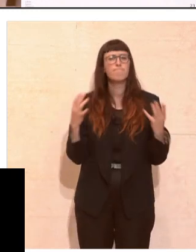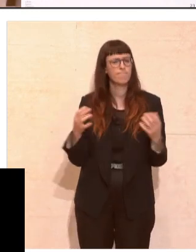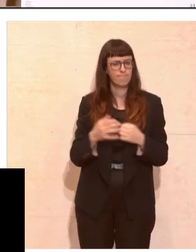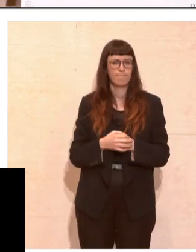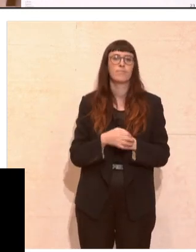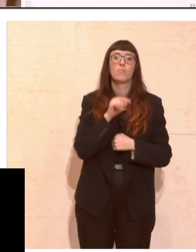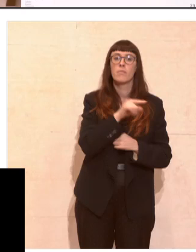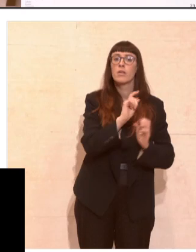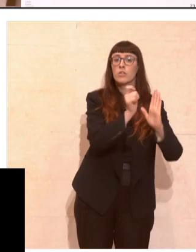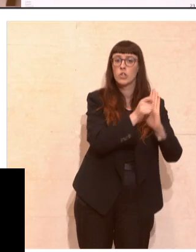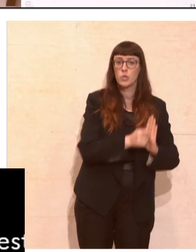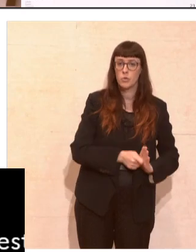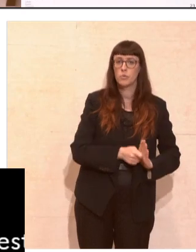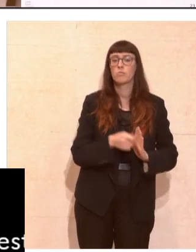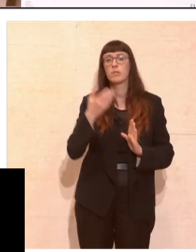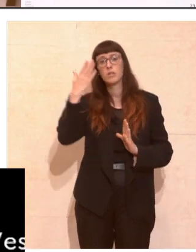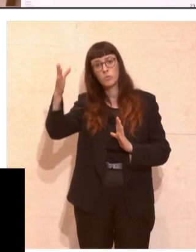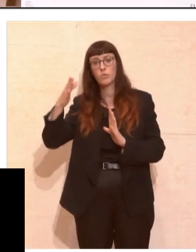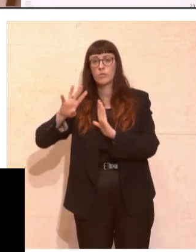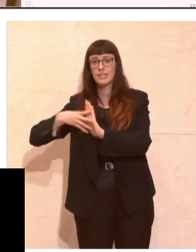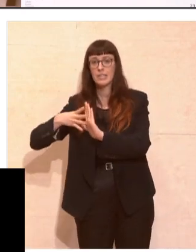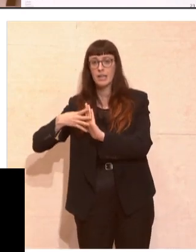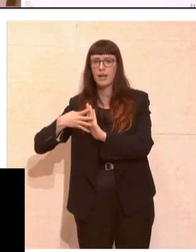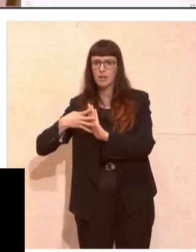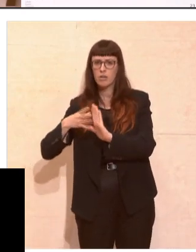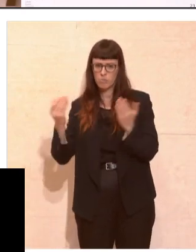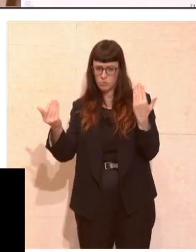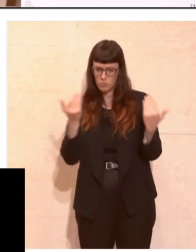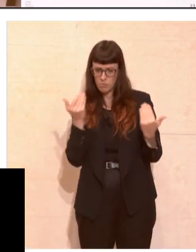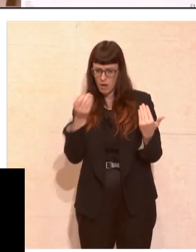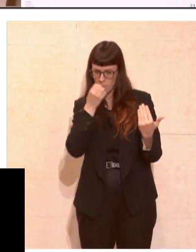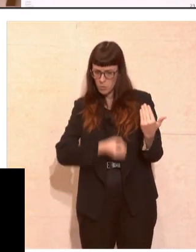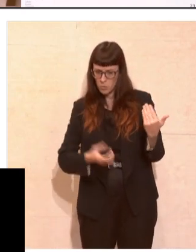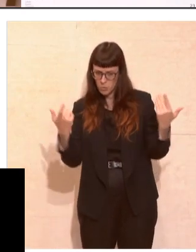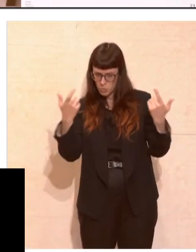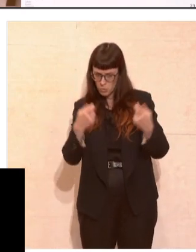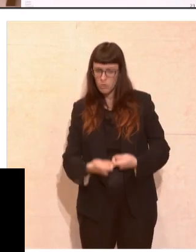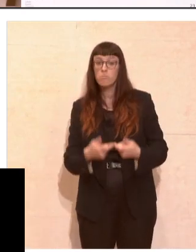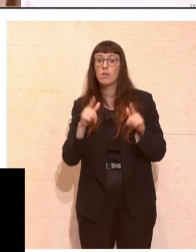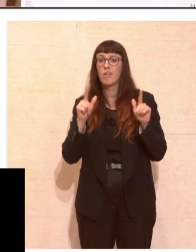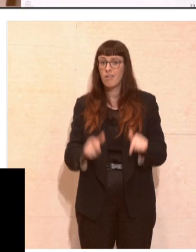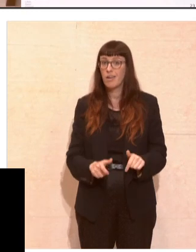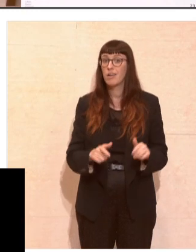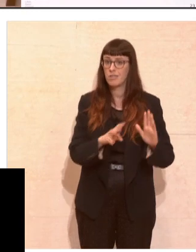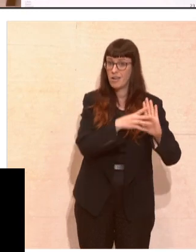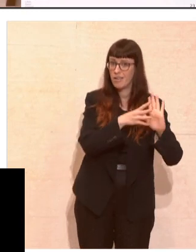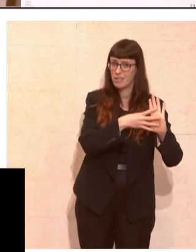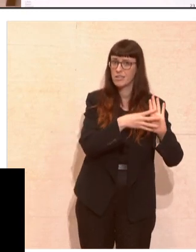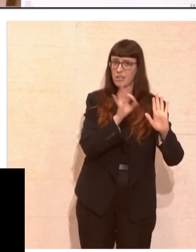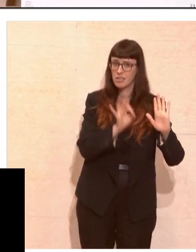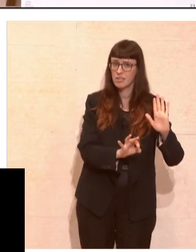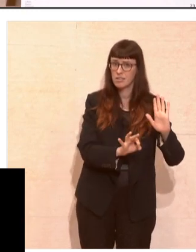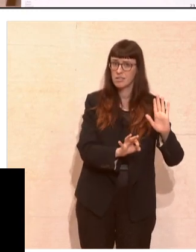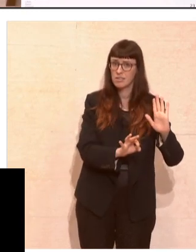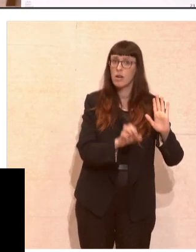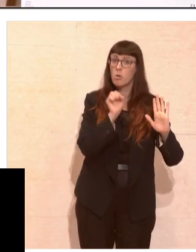important d'ajuster sur d'autres variables pour être certaine ou certain que la variable soit vraiment